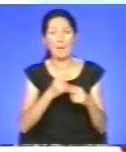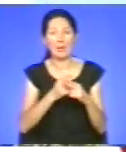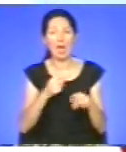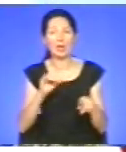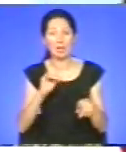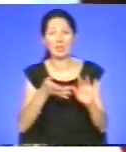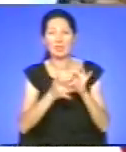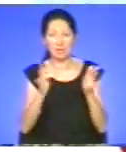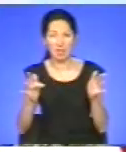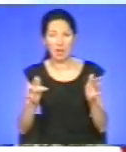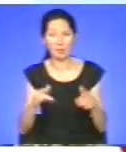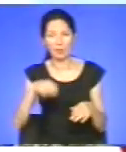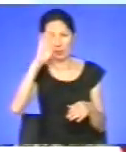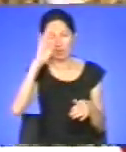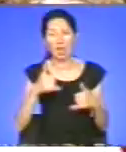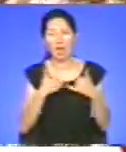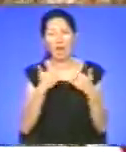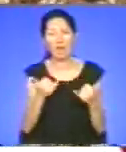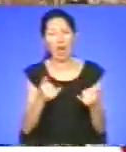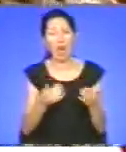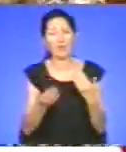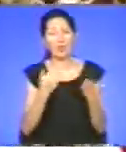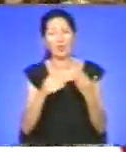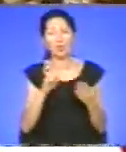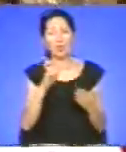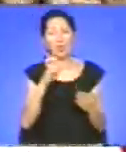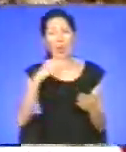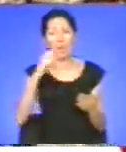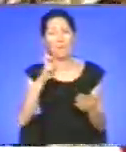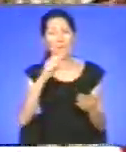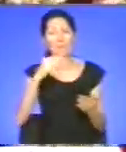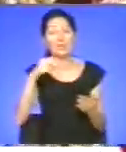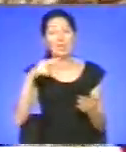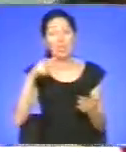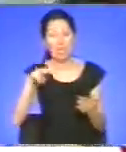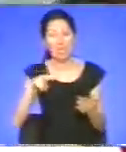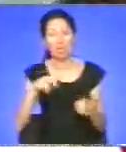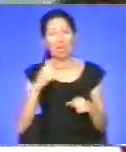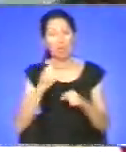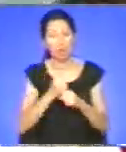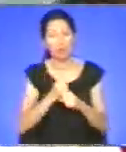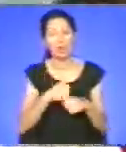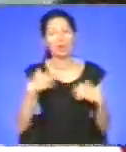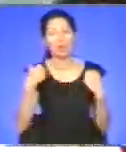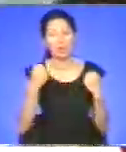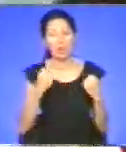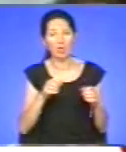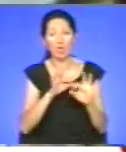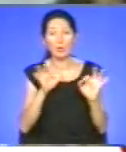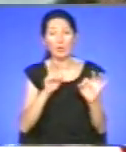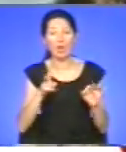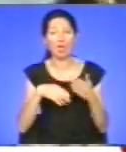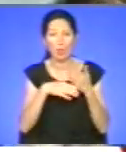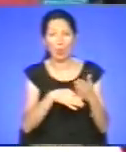Омелян шанобливо ставиться до своїх бджілок, трудівниць і рятівниць. Розповів, як вони допомогли йому одужати. За роки, відколи